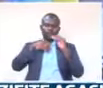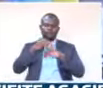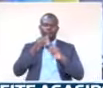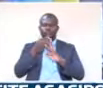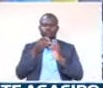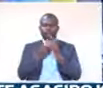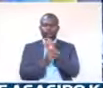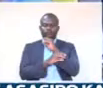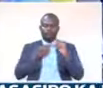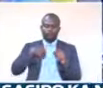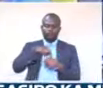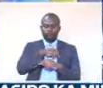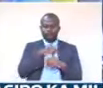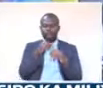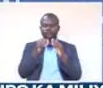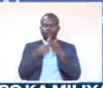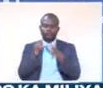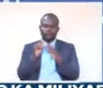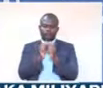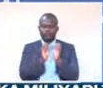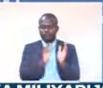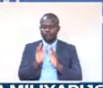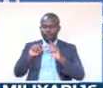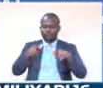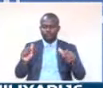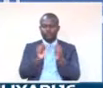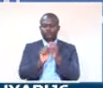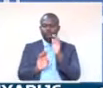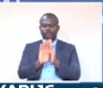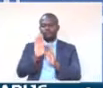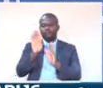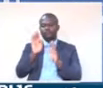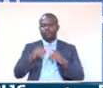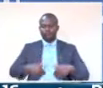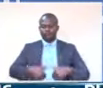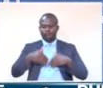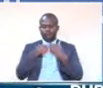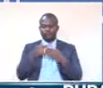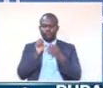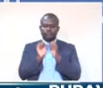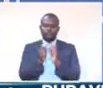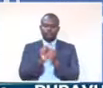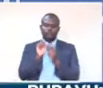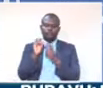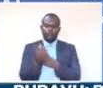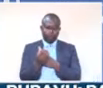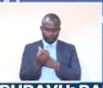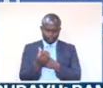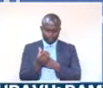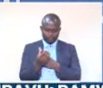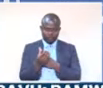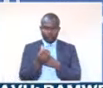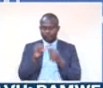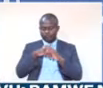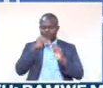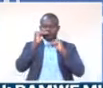byombi, imiturire n'imitunganyirize y'ubutaka, ndetse no guteza imbere urubyiruko, siporo n'umuco. Mu